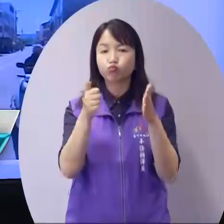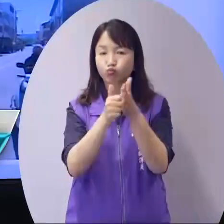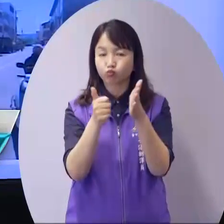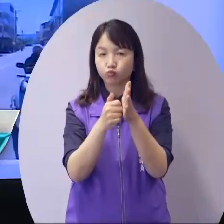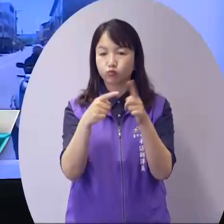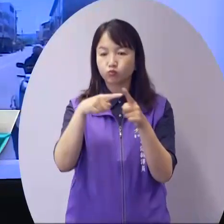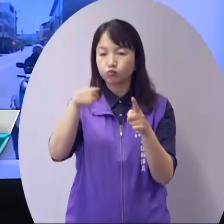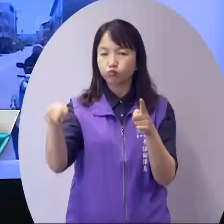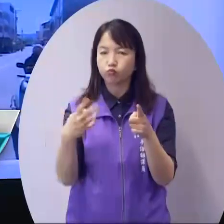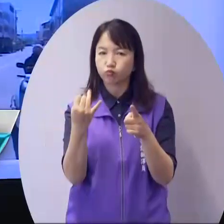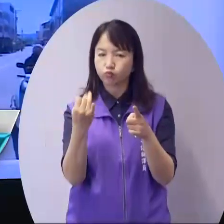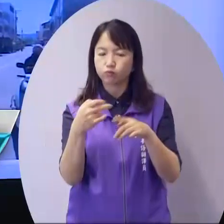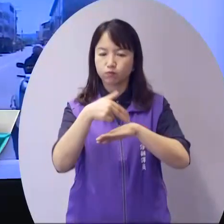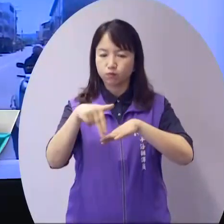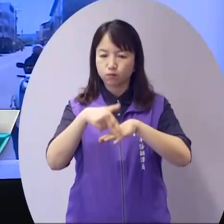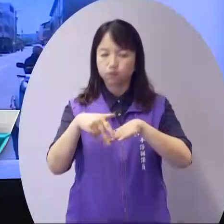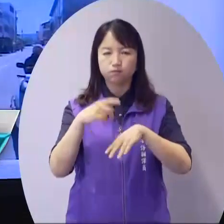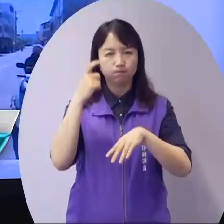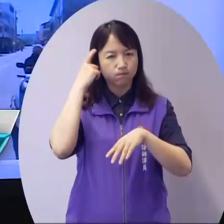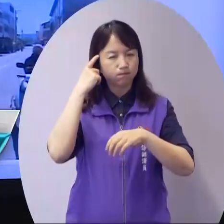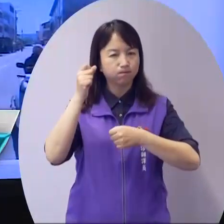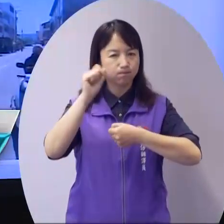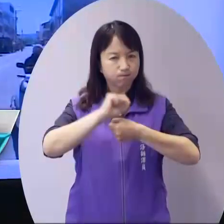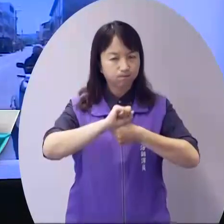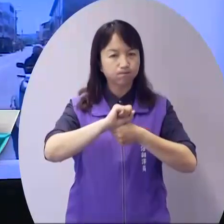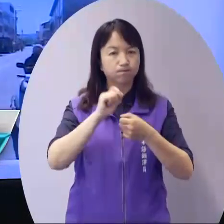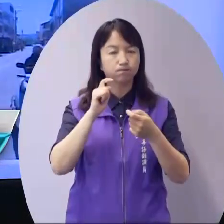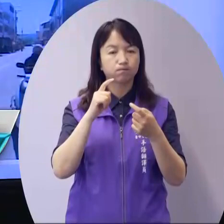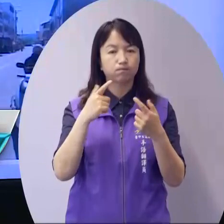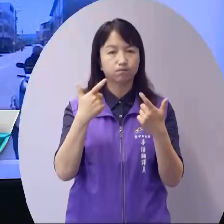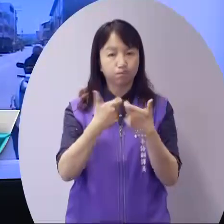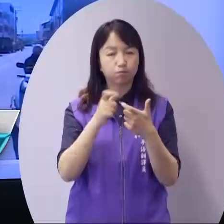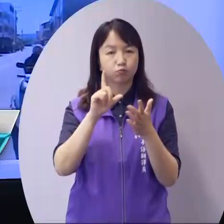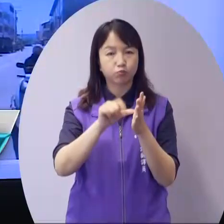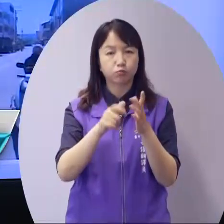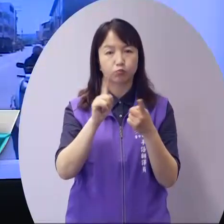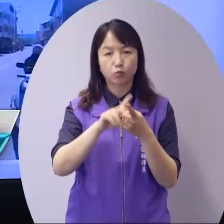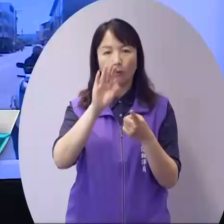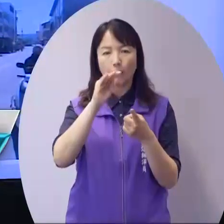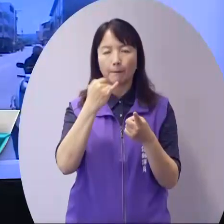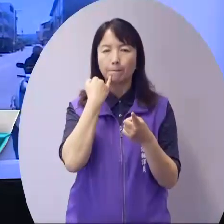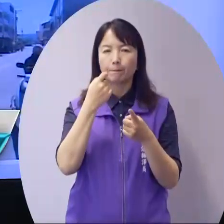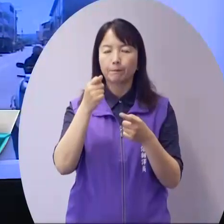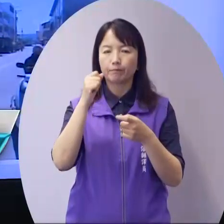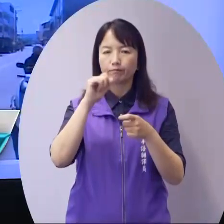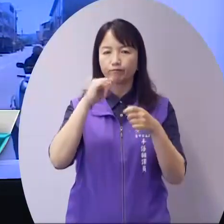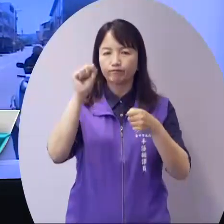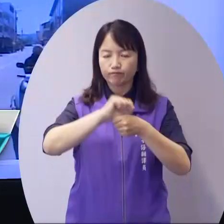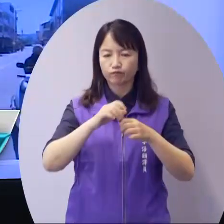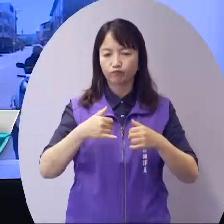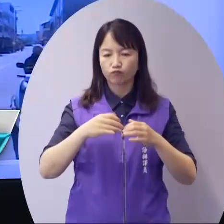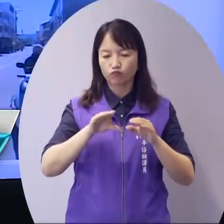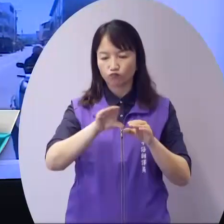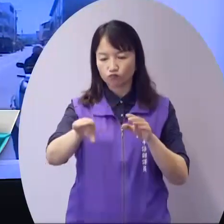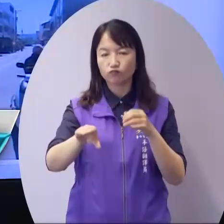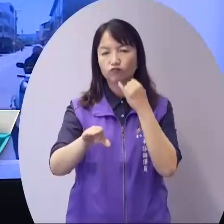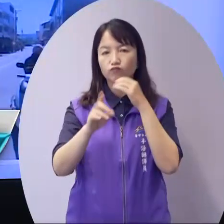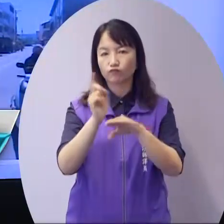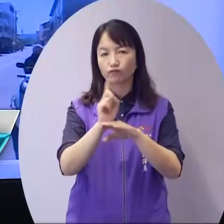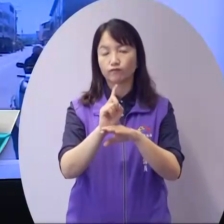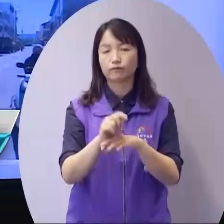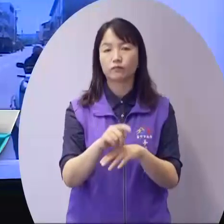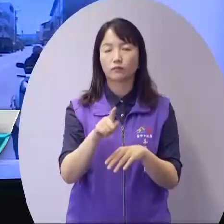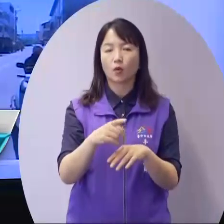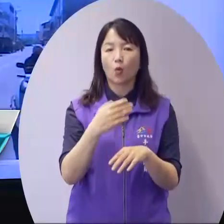开始会去规划怎么样子有机会在后续能够再提出其他的小黄车路线。那这一块呢，我们也希